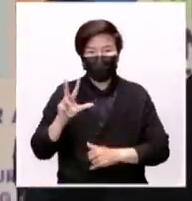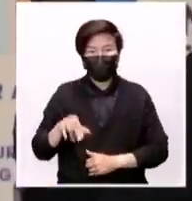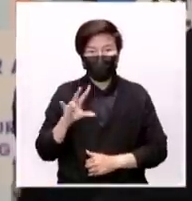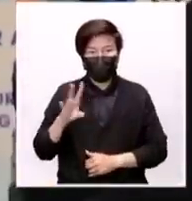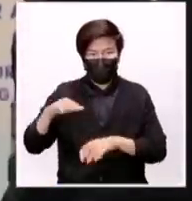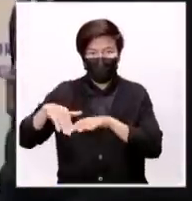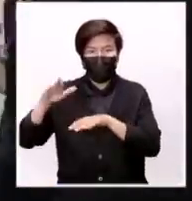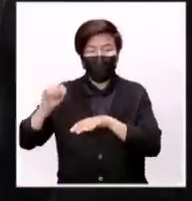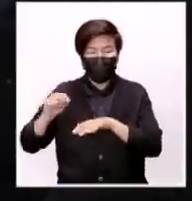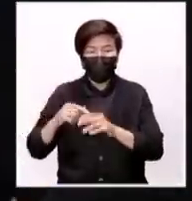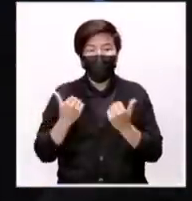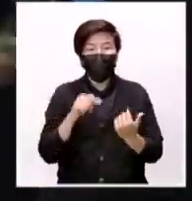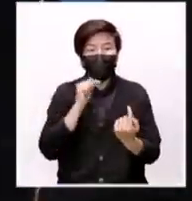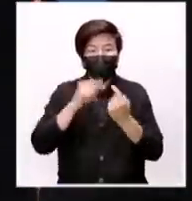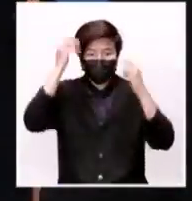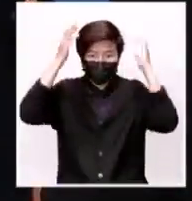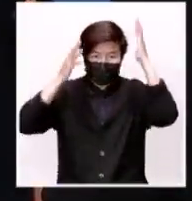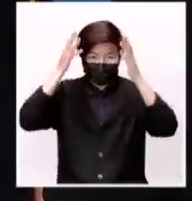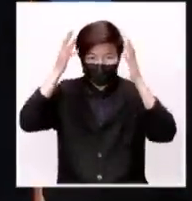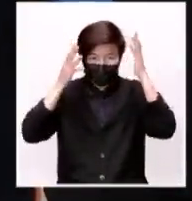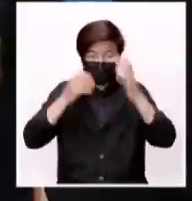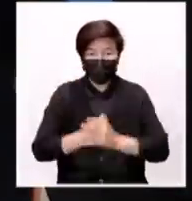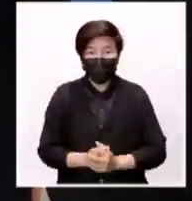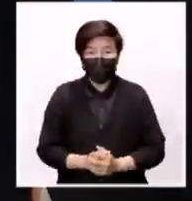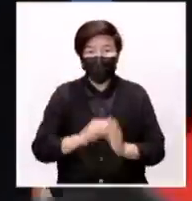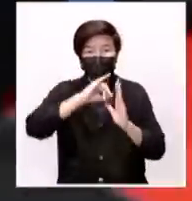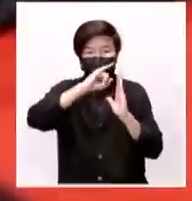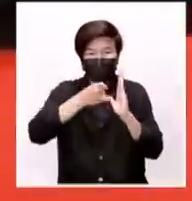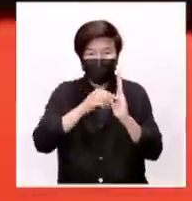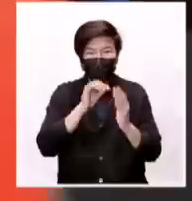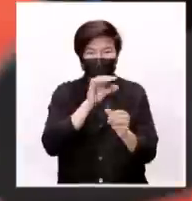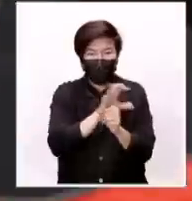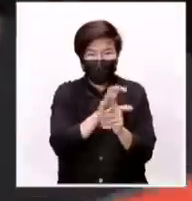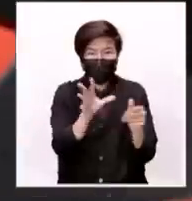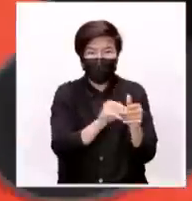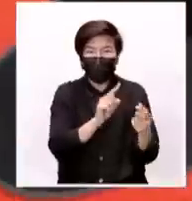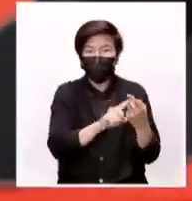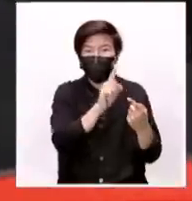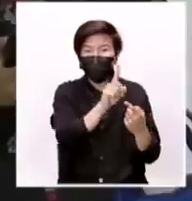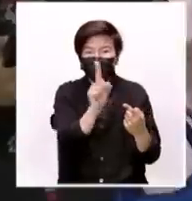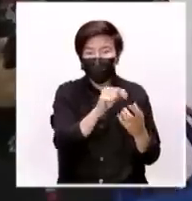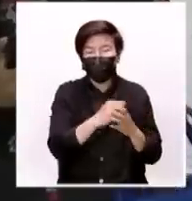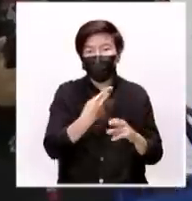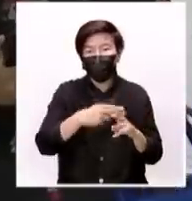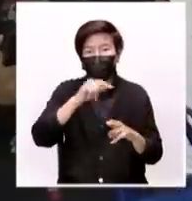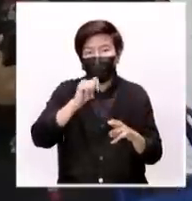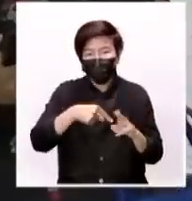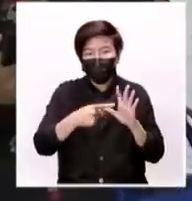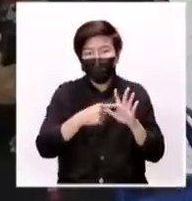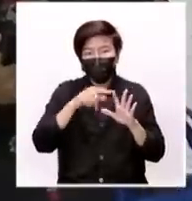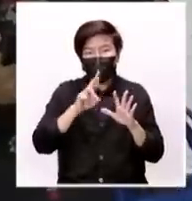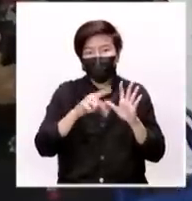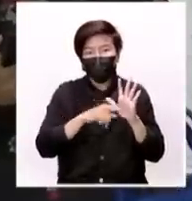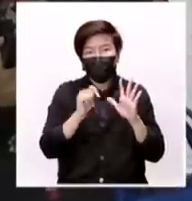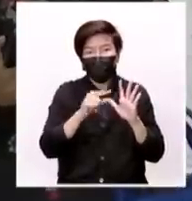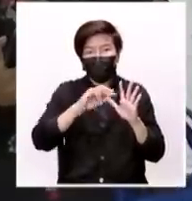คะสำหรับที่มาเลเซียนั้นรัฐที่มีผู้ป่วยมากที่สุดในรอบนี้นะคะก็คือสลังงอตามมาด้วยสารวั